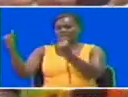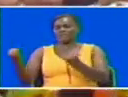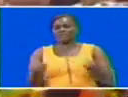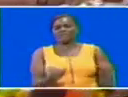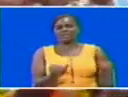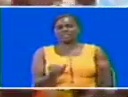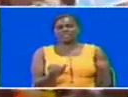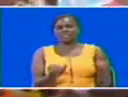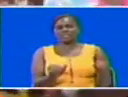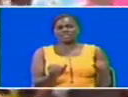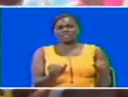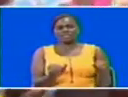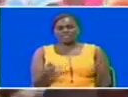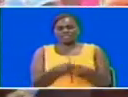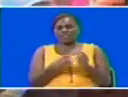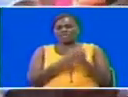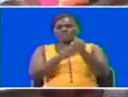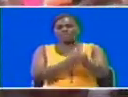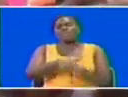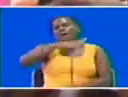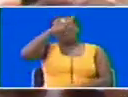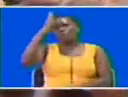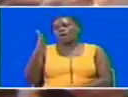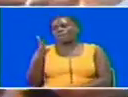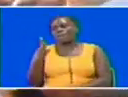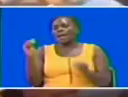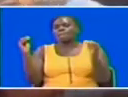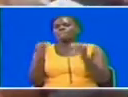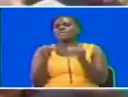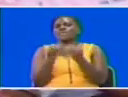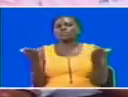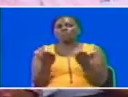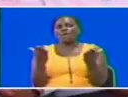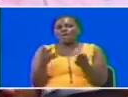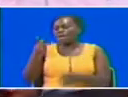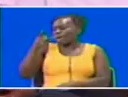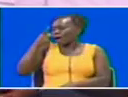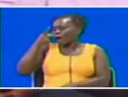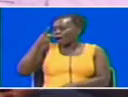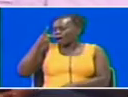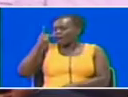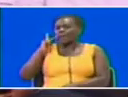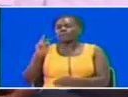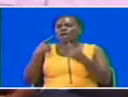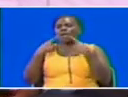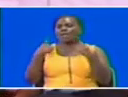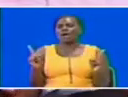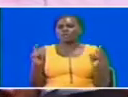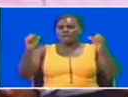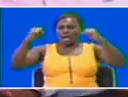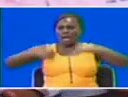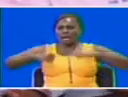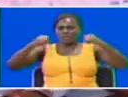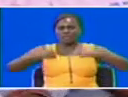Kibwana na kinara wa Waipa Kalonzo Musyoka walifanya mkutano wa The Ukambani Declaration kutangaza makubaliano